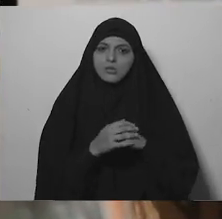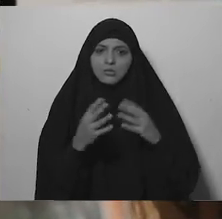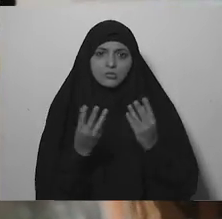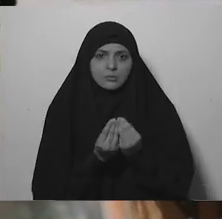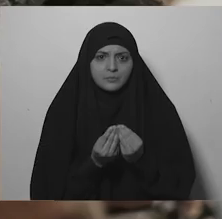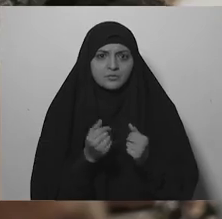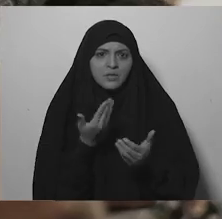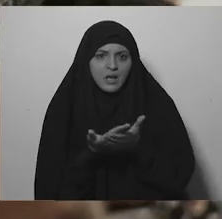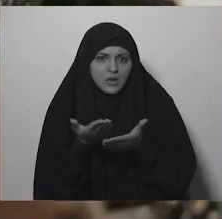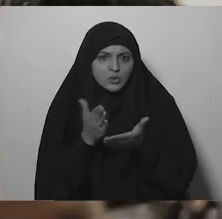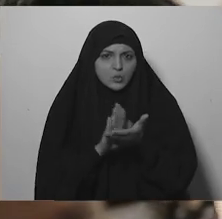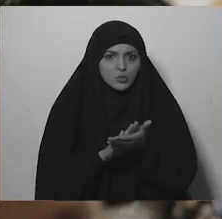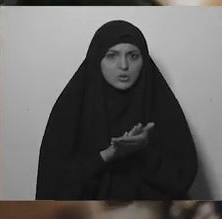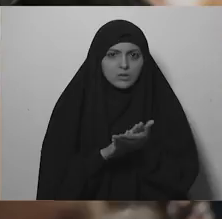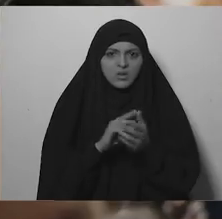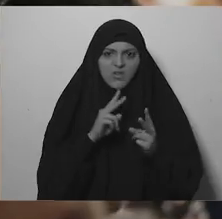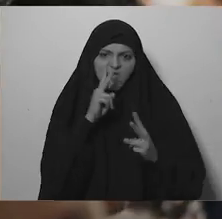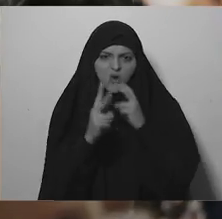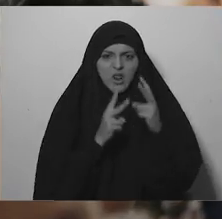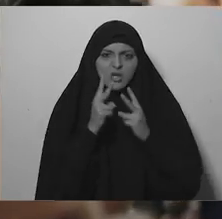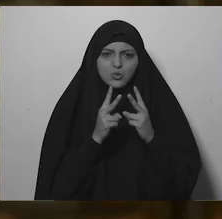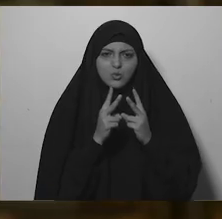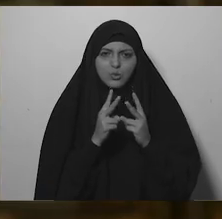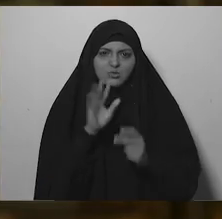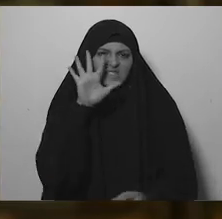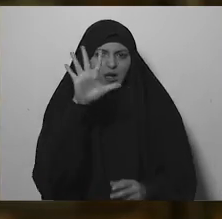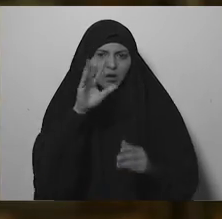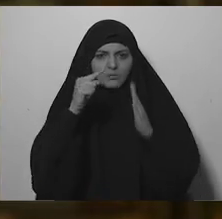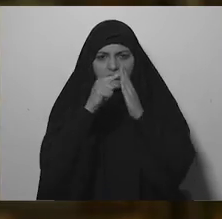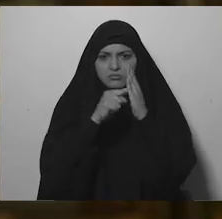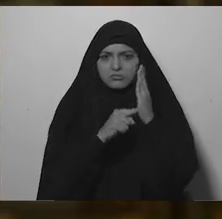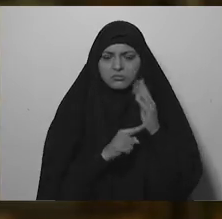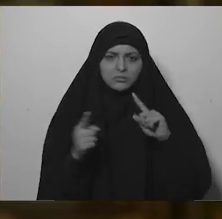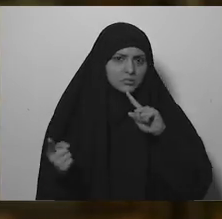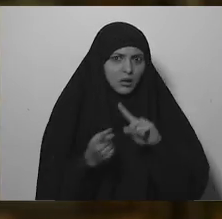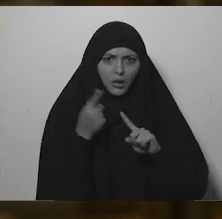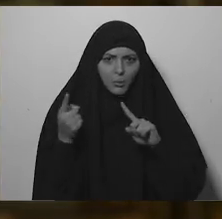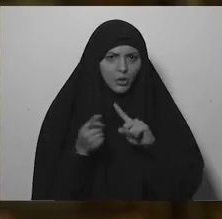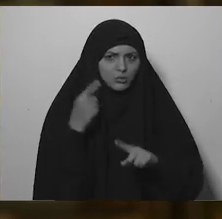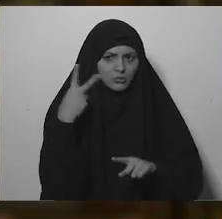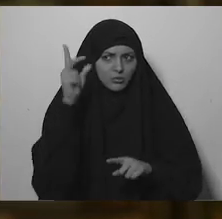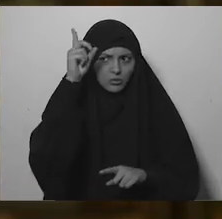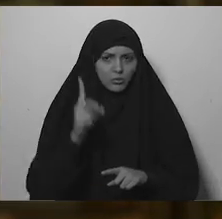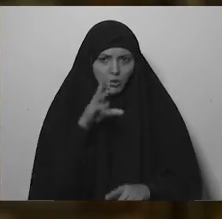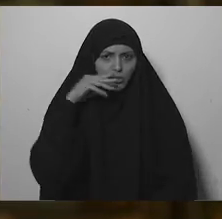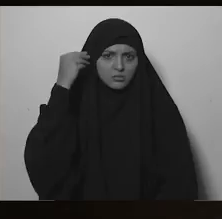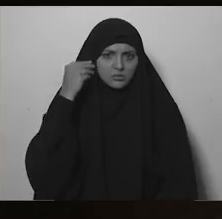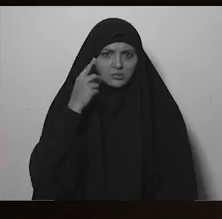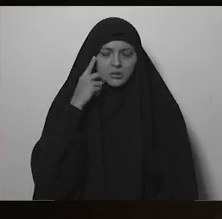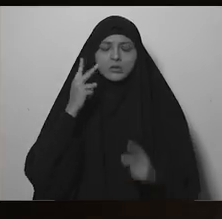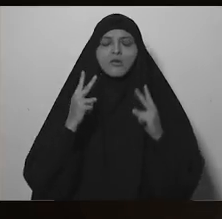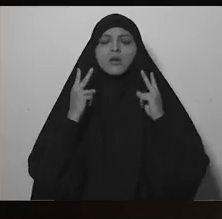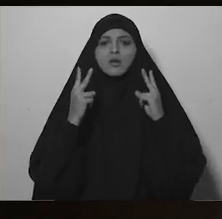de droits se traduit en violation de 5 principes qui sont principes fondamentaux de droits humains.